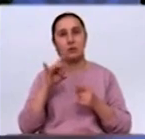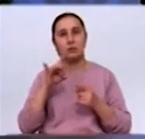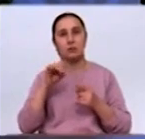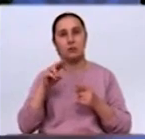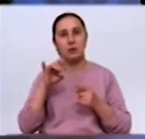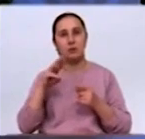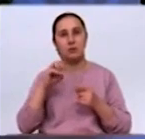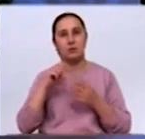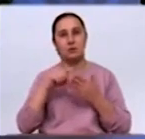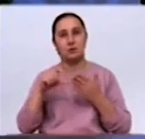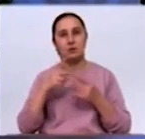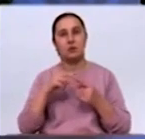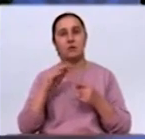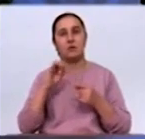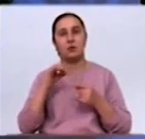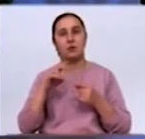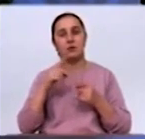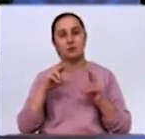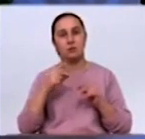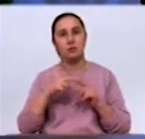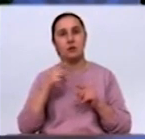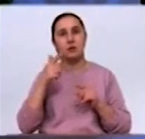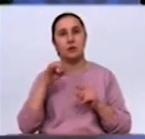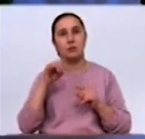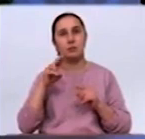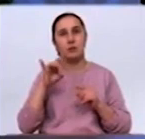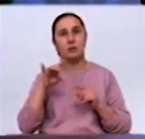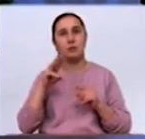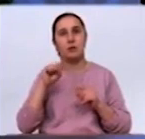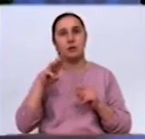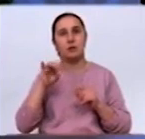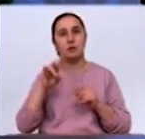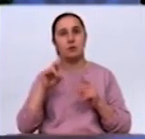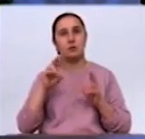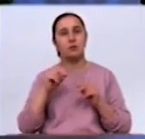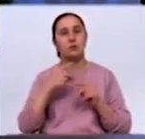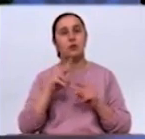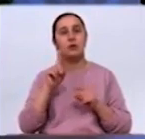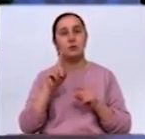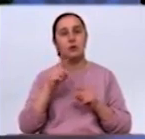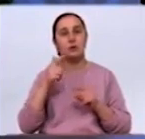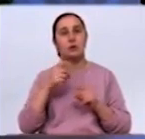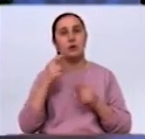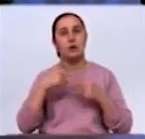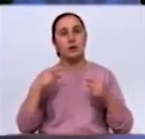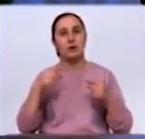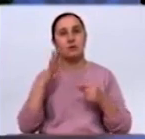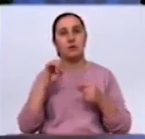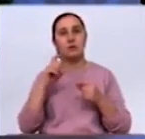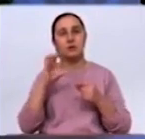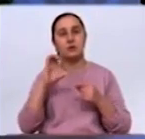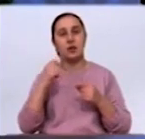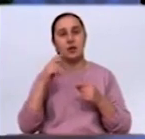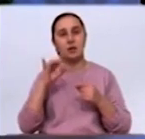gipermatnli fayl hisoblanadi. Endi esa gipermatnga to'xtalib o'tamiz. Gipermatn nima? Har xil web